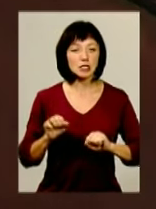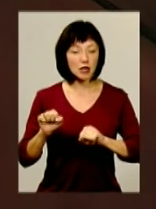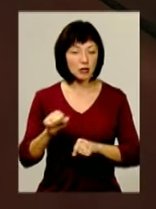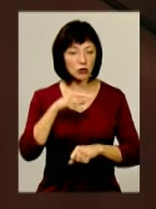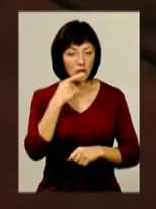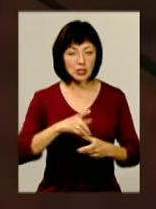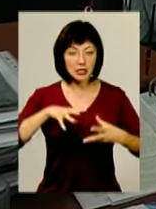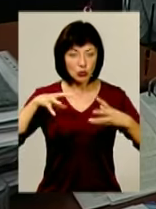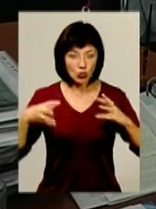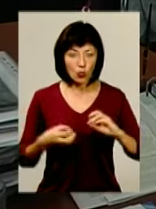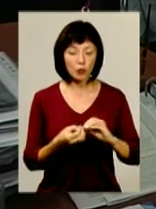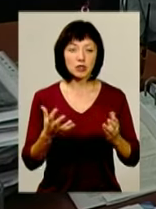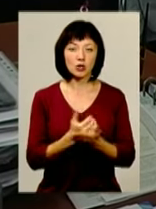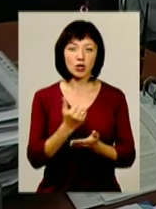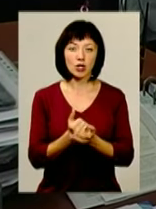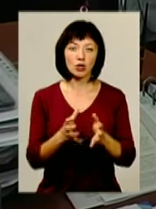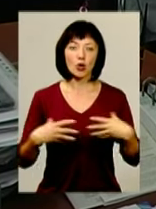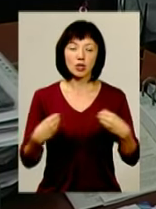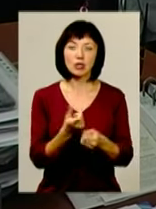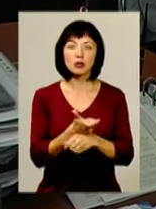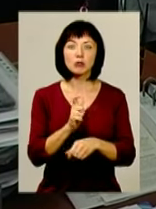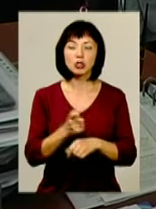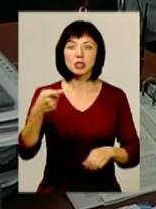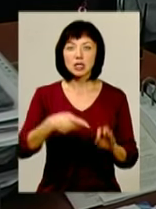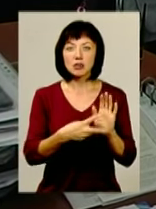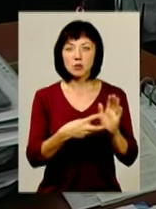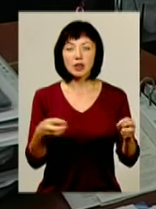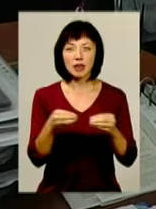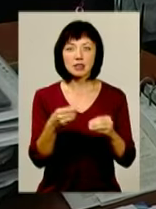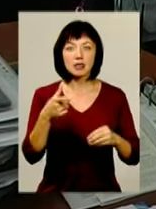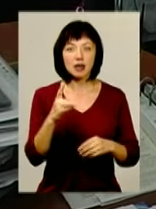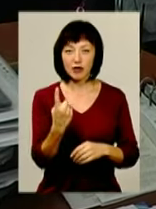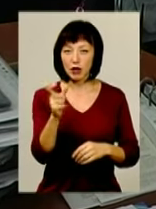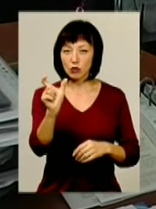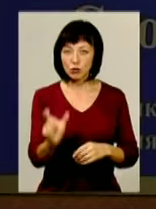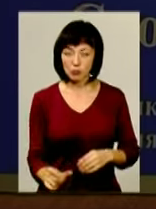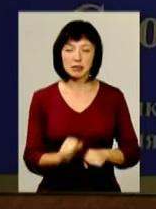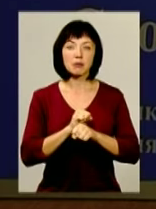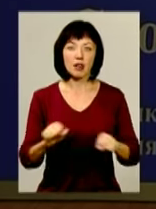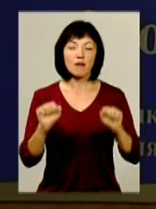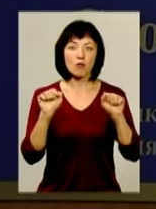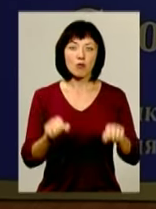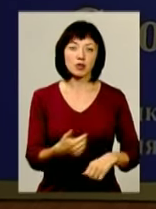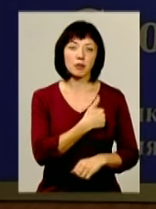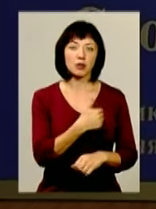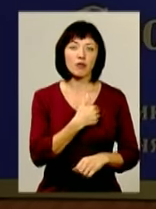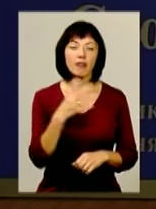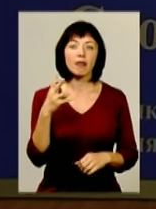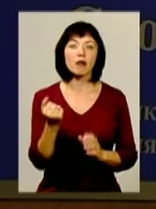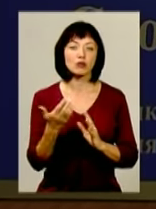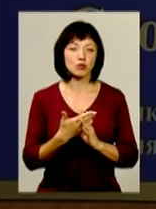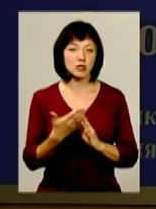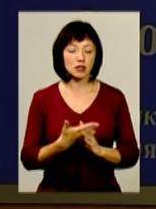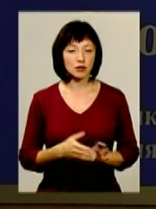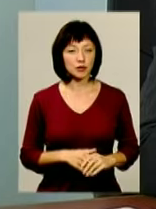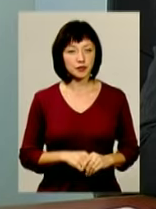якщо сукупний дохід родини більший, аніж 1710 гривень на особу, сміливо можна претендувати на субсидію.